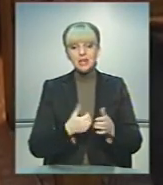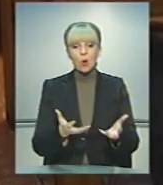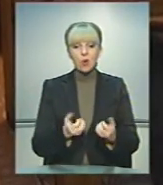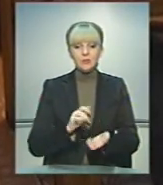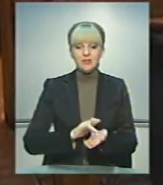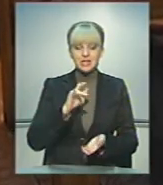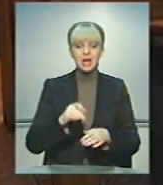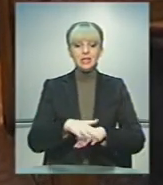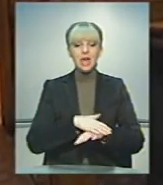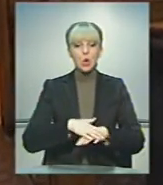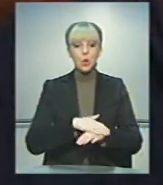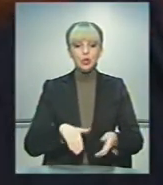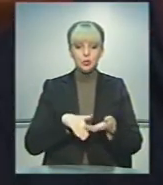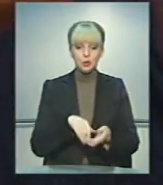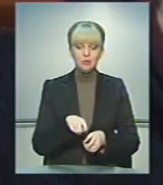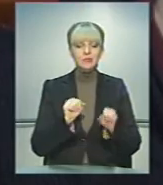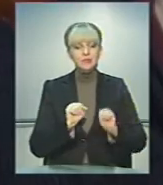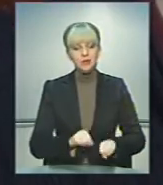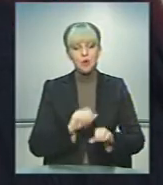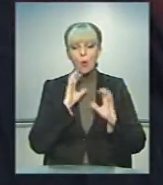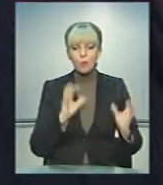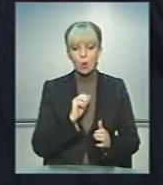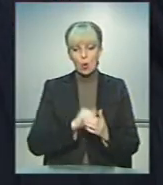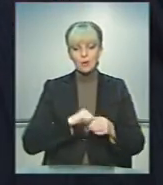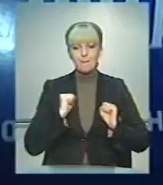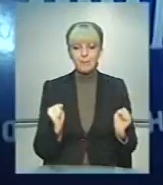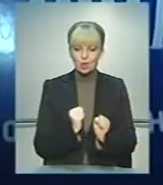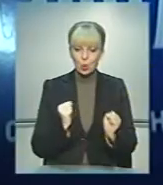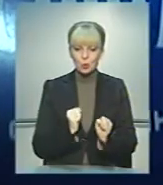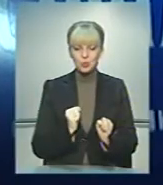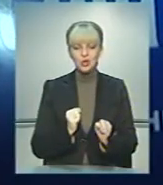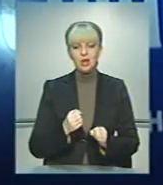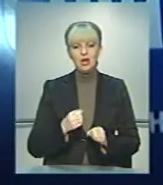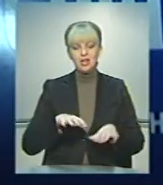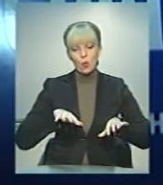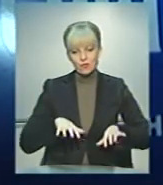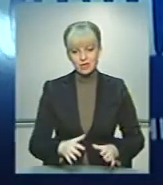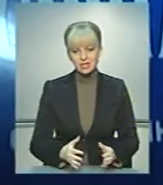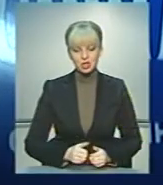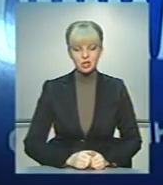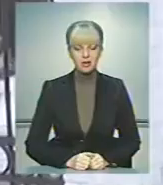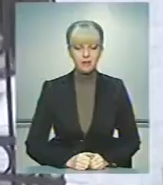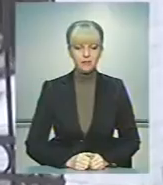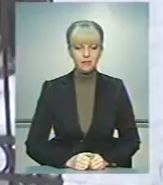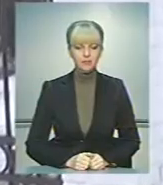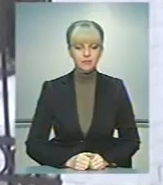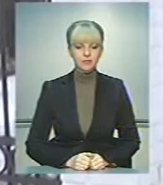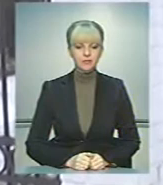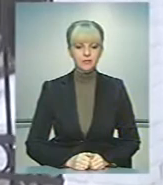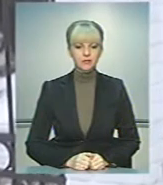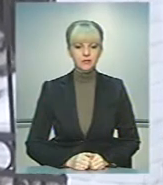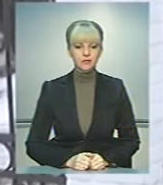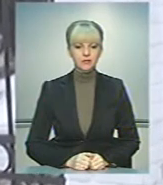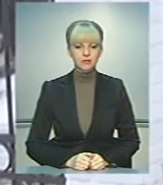отримують у центрі народної допомоги. Тут вони можуть вберегтися від переохолодження та виснаження. Мирослав Солонар, Юліан Пилипяк,